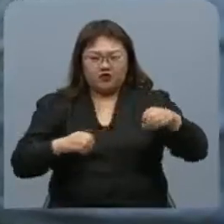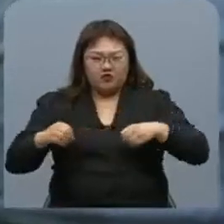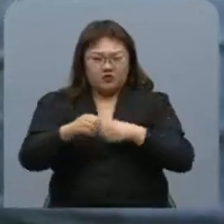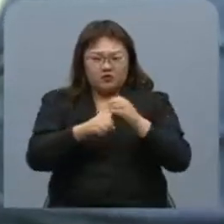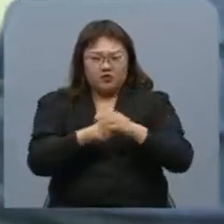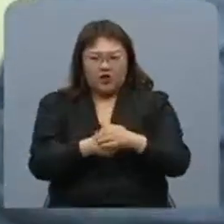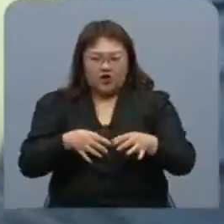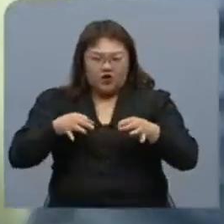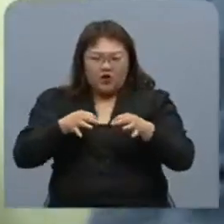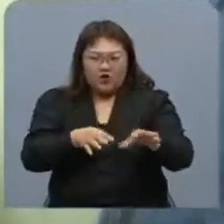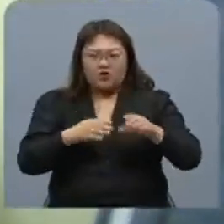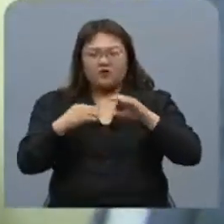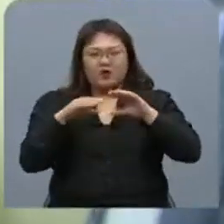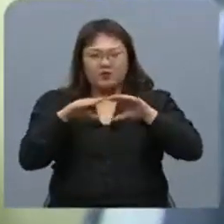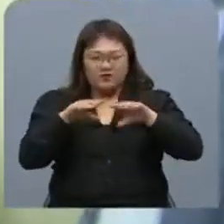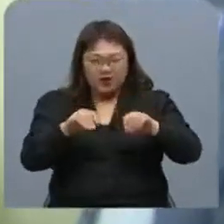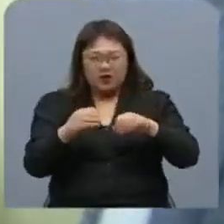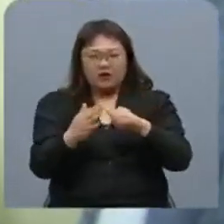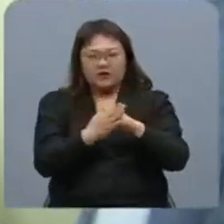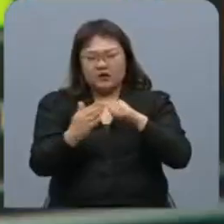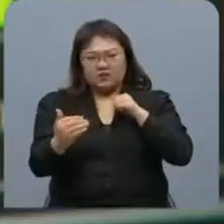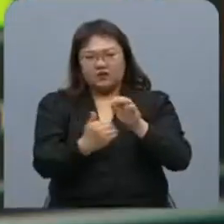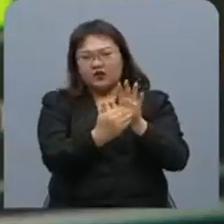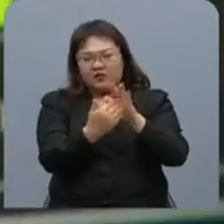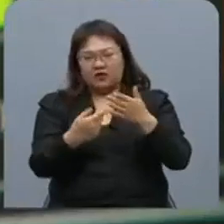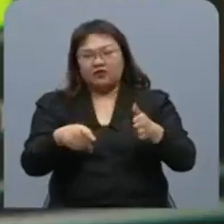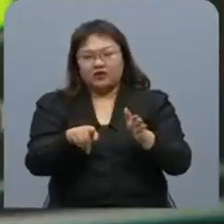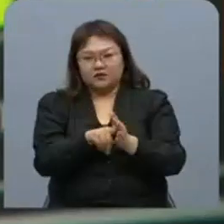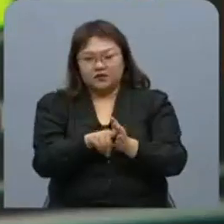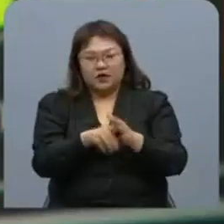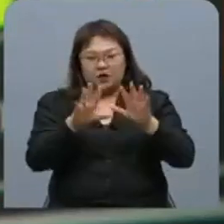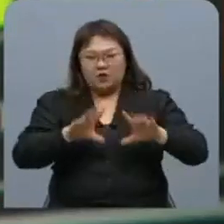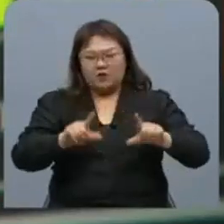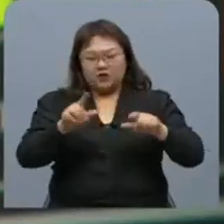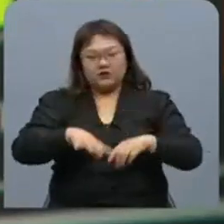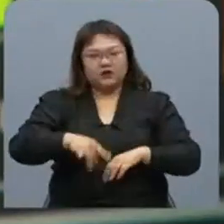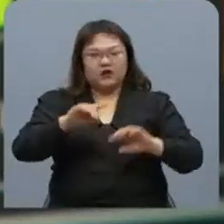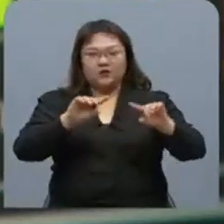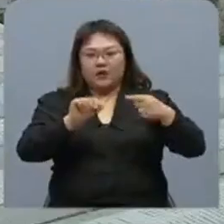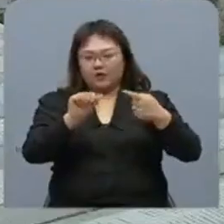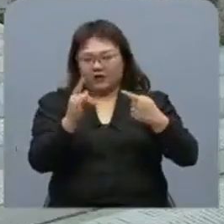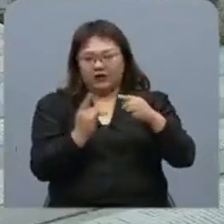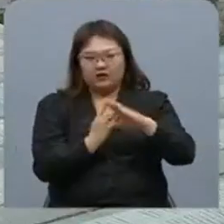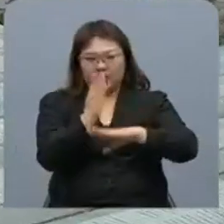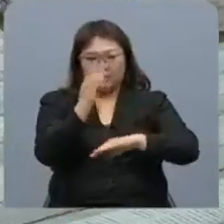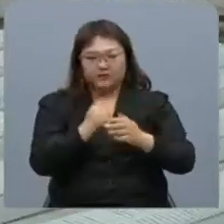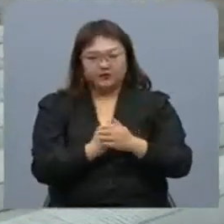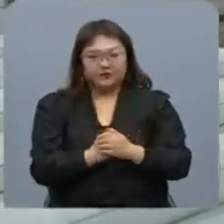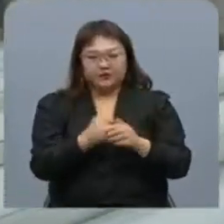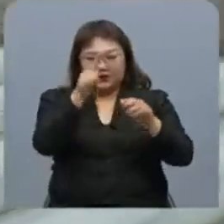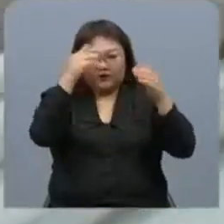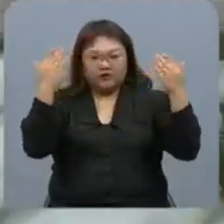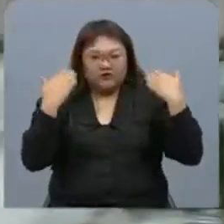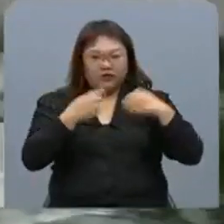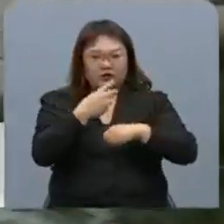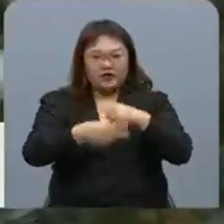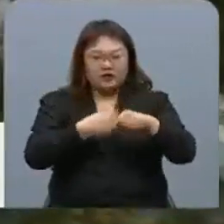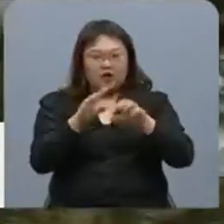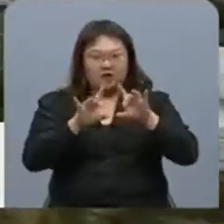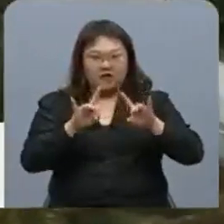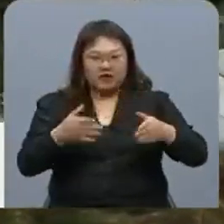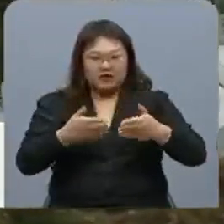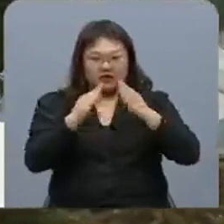블랙아웃 현상을 막기 위해서인데 꾸준히 늘면서 올해 처음 100회를 넘었습니다. 이런 가운데 정부가 2년마다